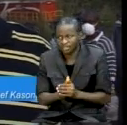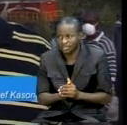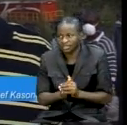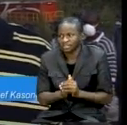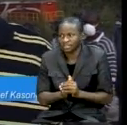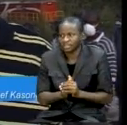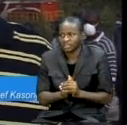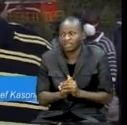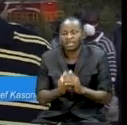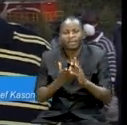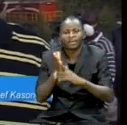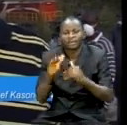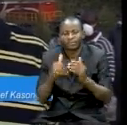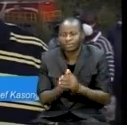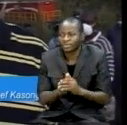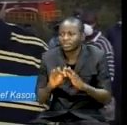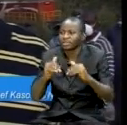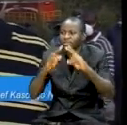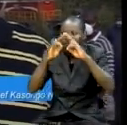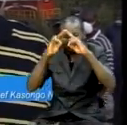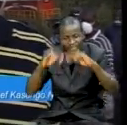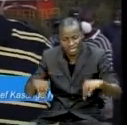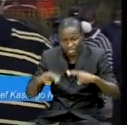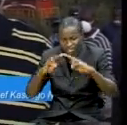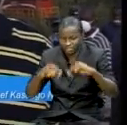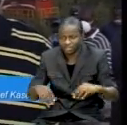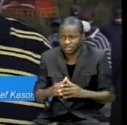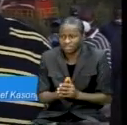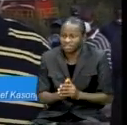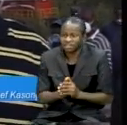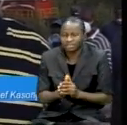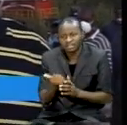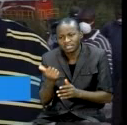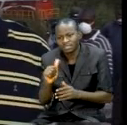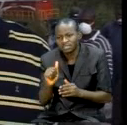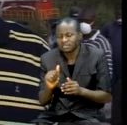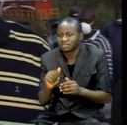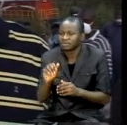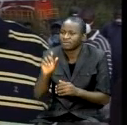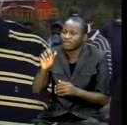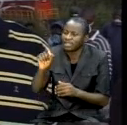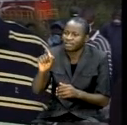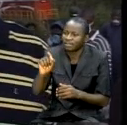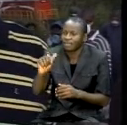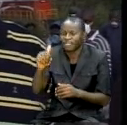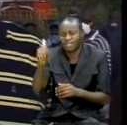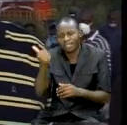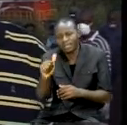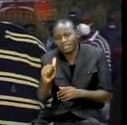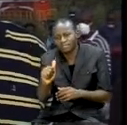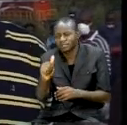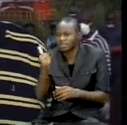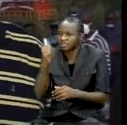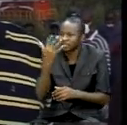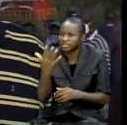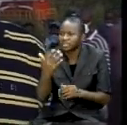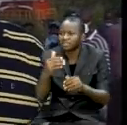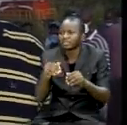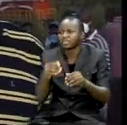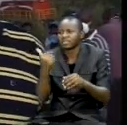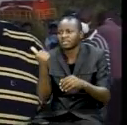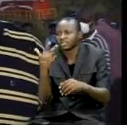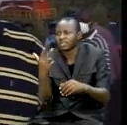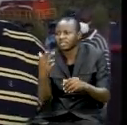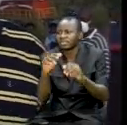Il y a moins de 10 personnes, 20 personnes, 15 personnes. 13 personnes, la famille est